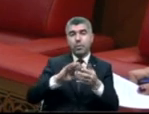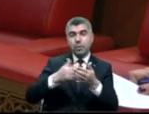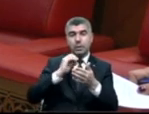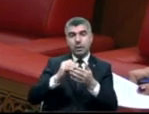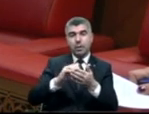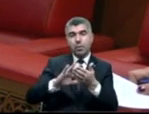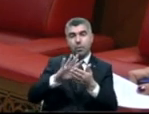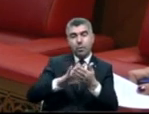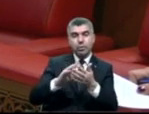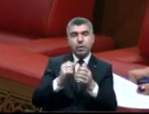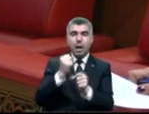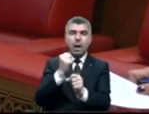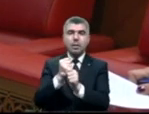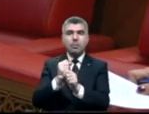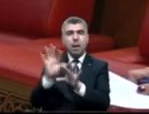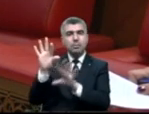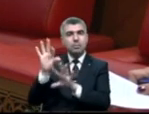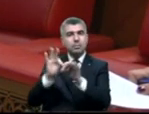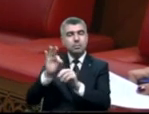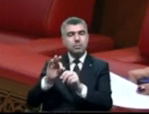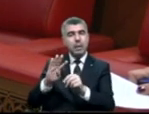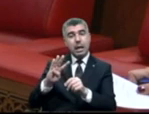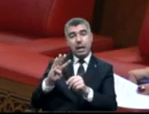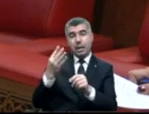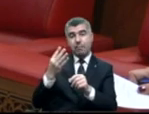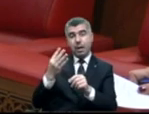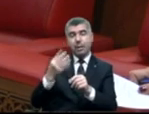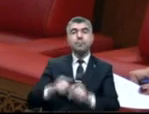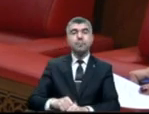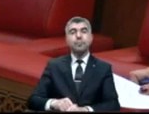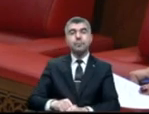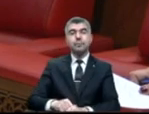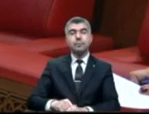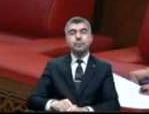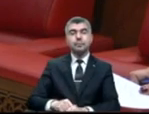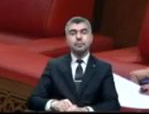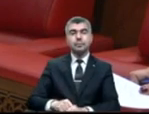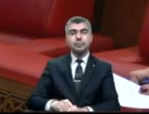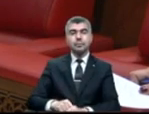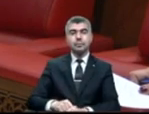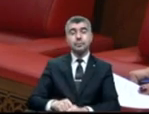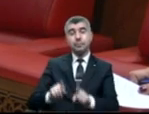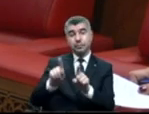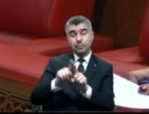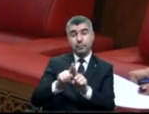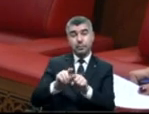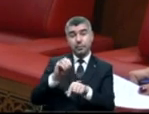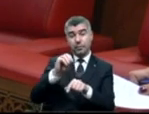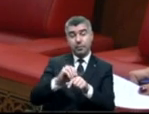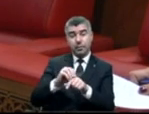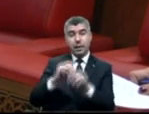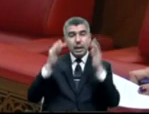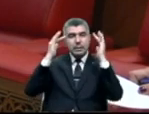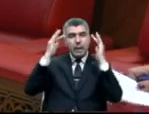على مستوى خلق فرص الشغل. والمدخل الرابع والأخير هو ثورة على المستوى